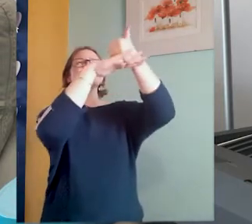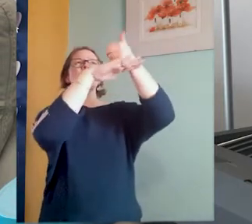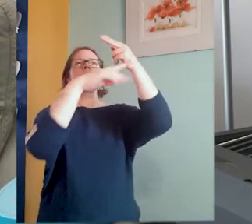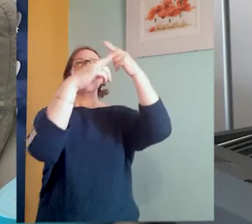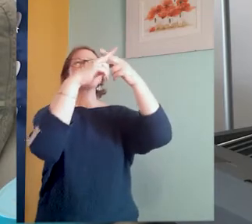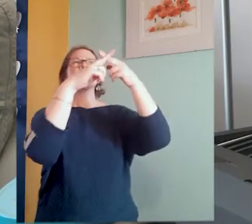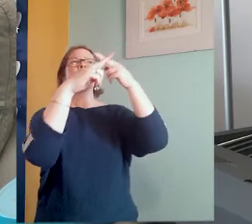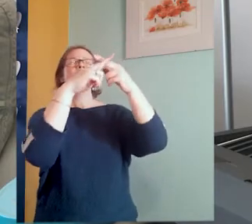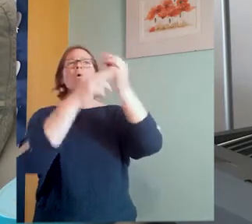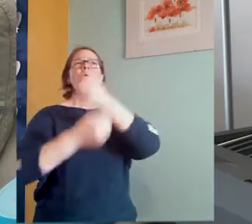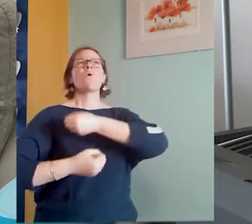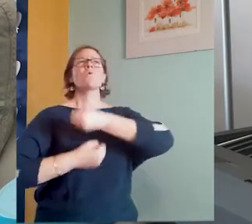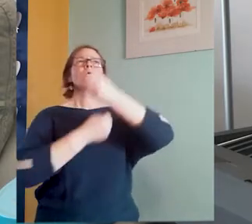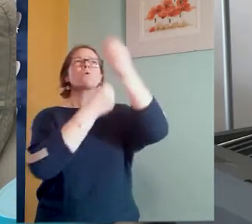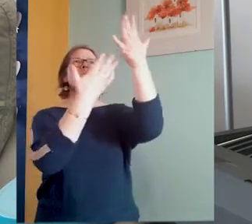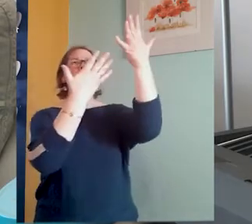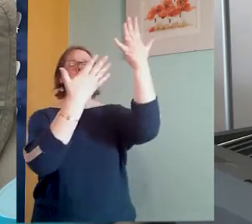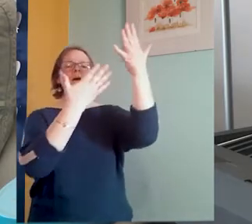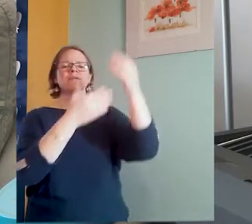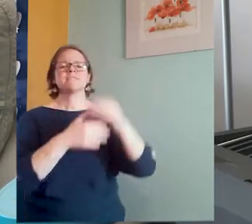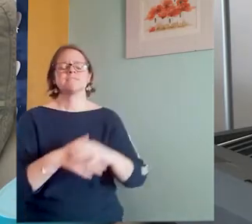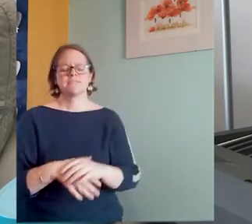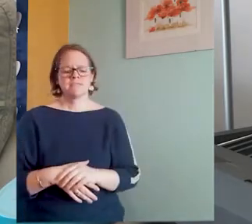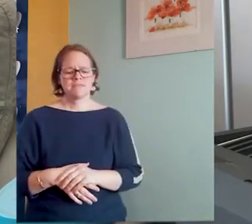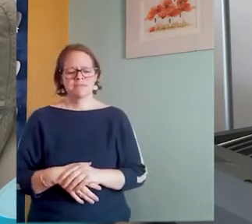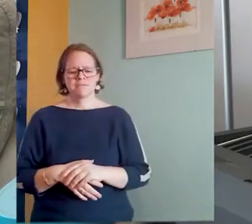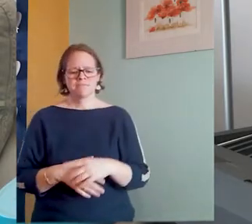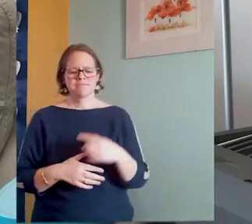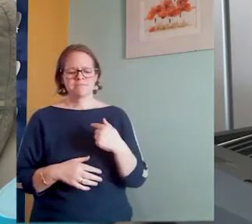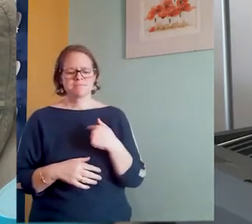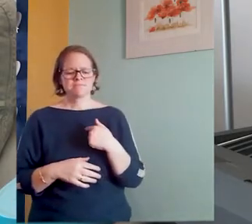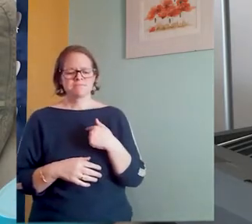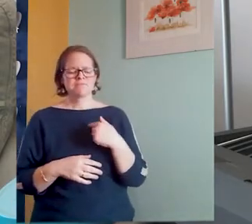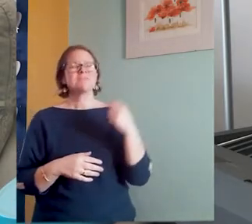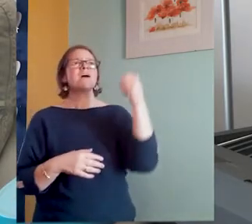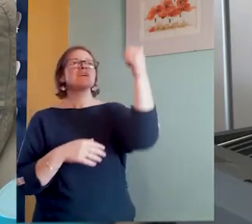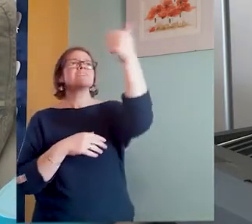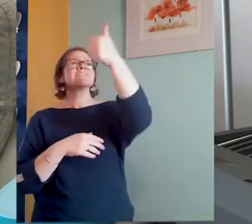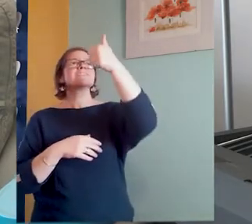Je viens t'offrir.